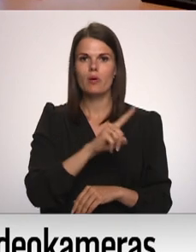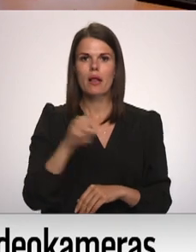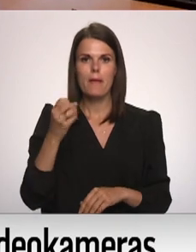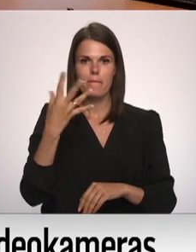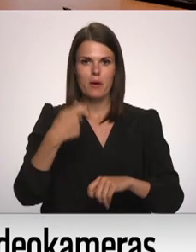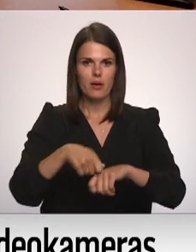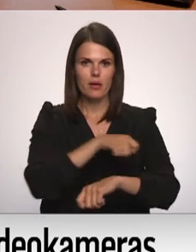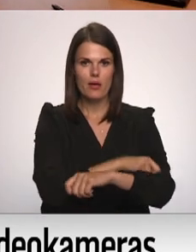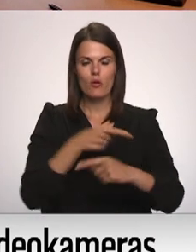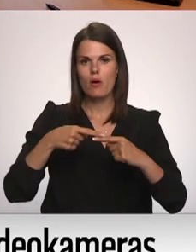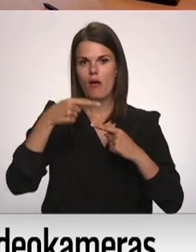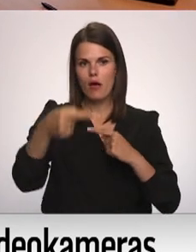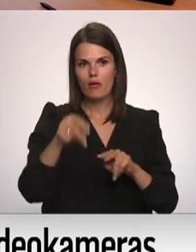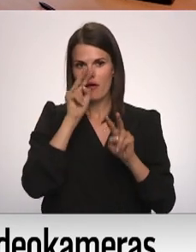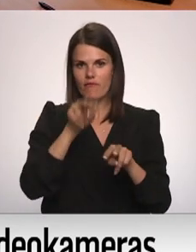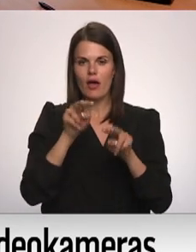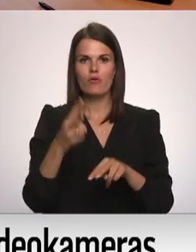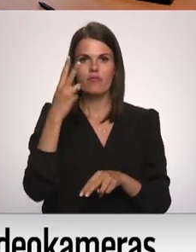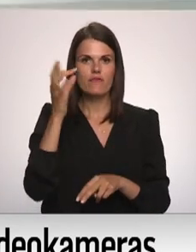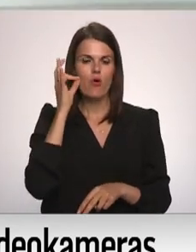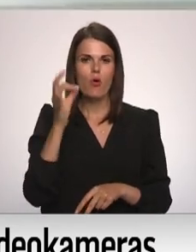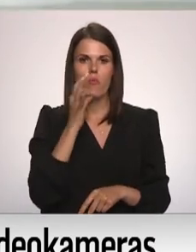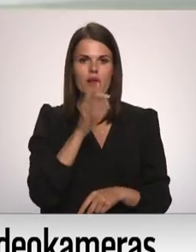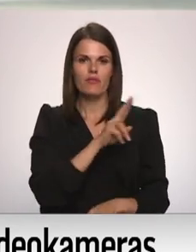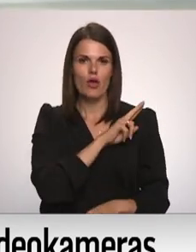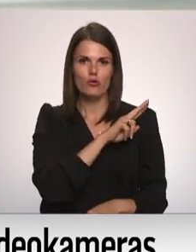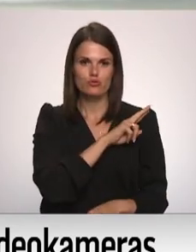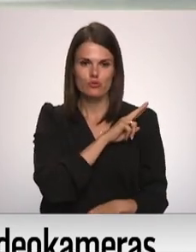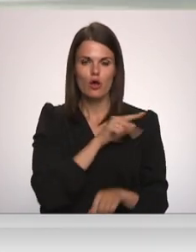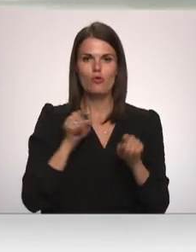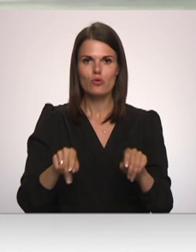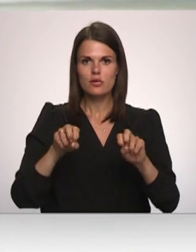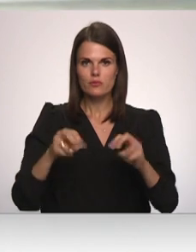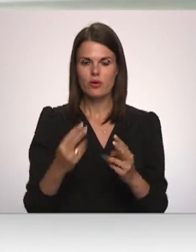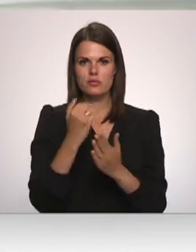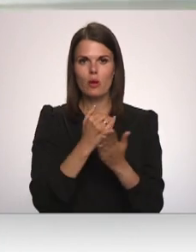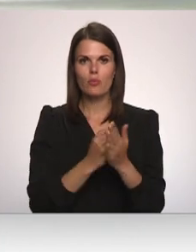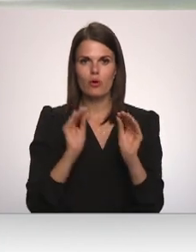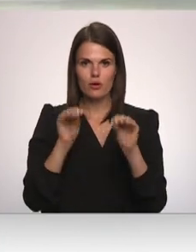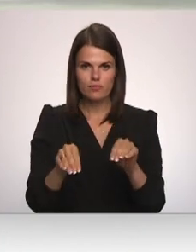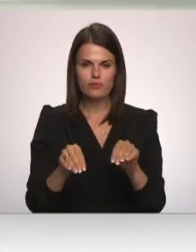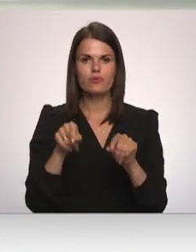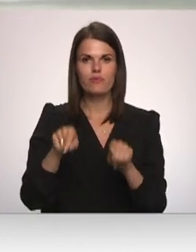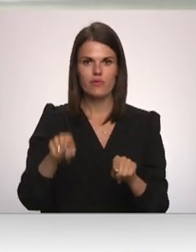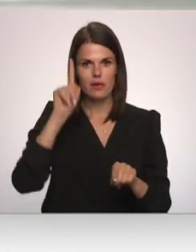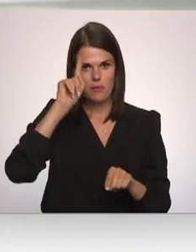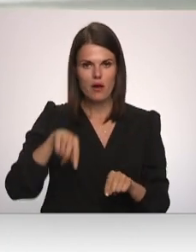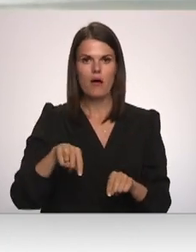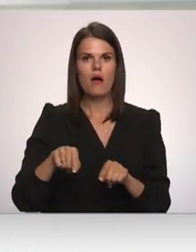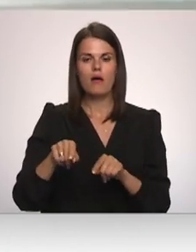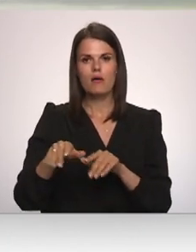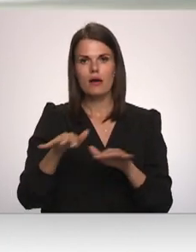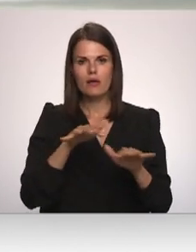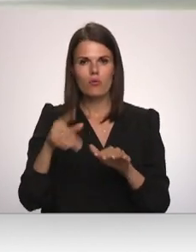attālumā. Tās vēro divi operatīvie dežuranti. Viņai ir izstrādāts algoritms, ja, kas spēj reaģēt